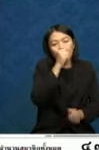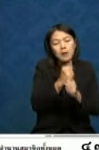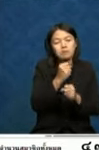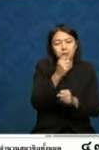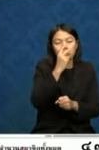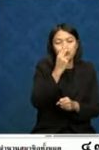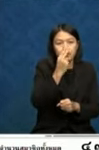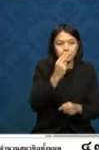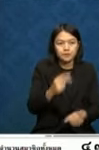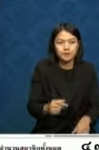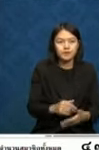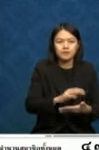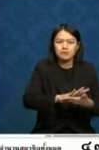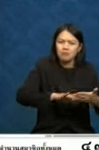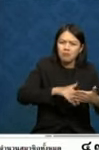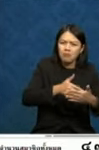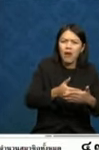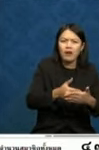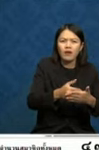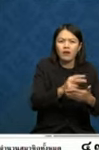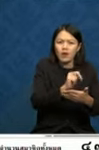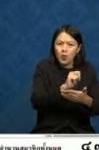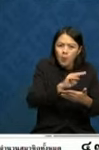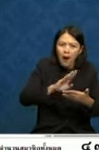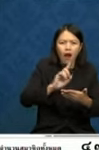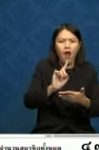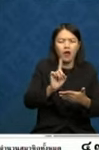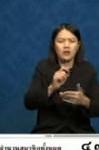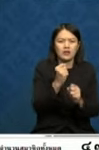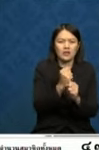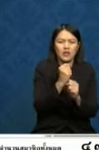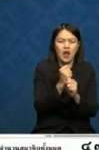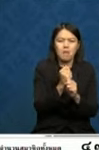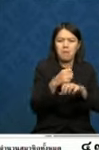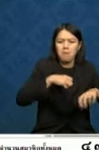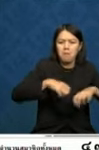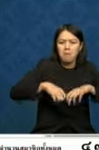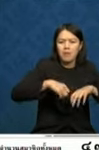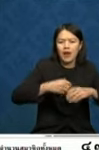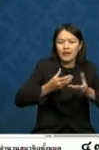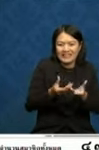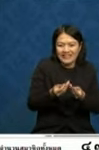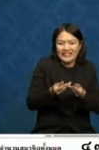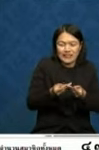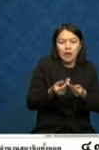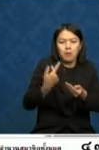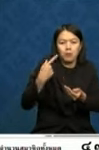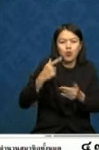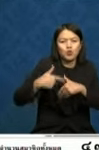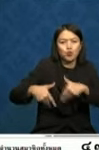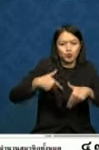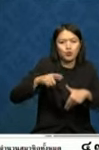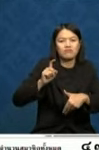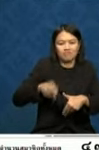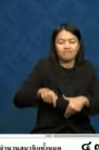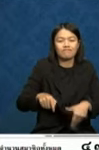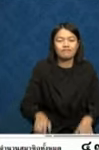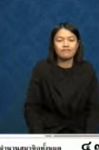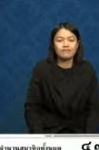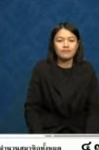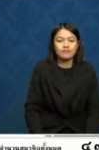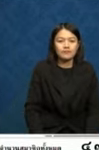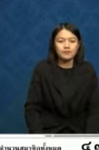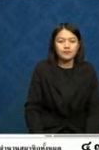ได้รู้ว่านโยบายอะไรที่จะนำไปเพื่อใช้ในการบริหารจัดการที่ดินที่เป็นประโยชน์กับประชาชนแล้วตอบโจ